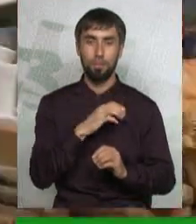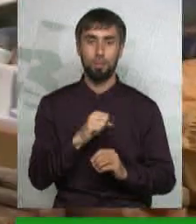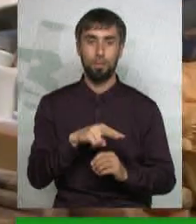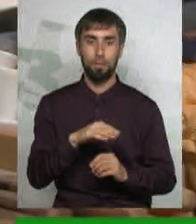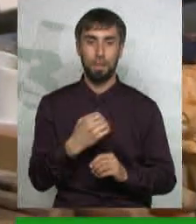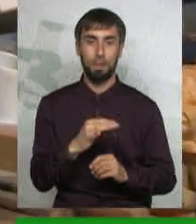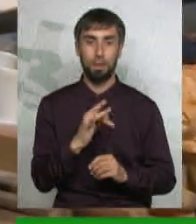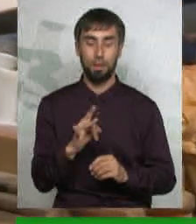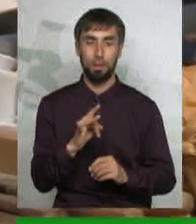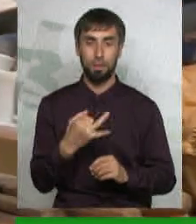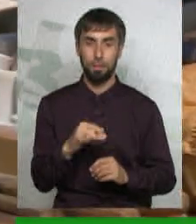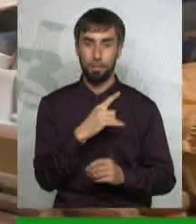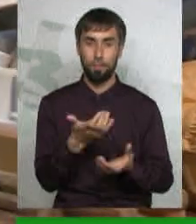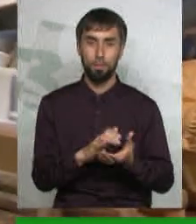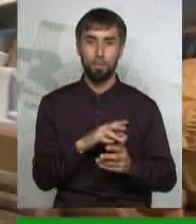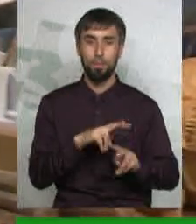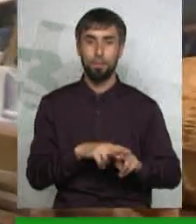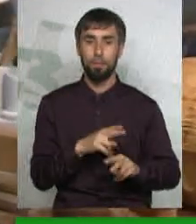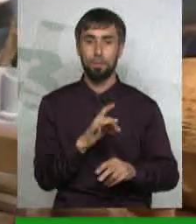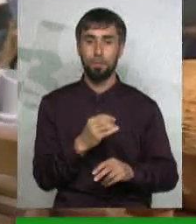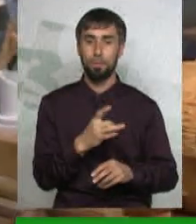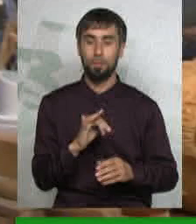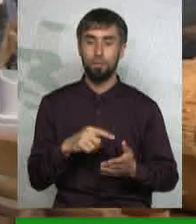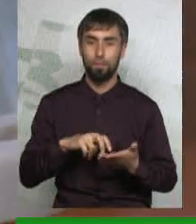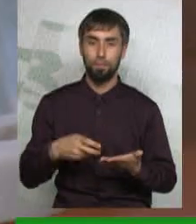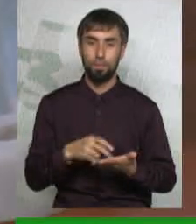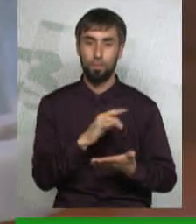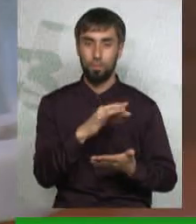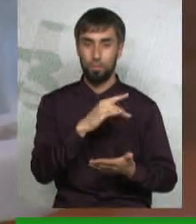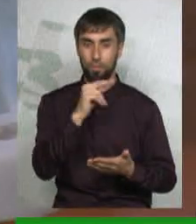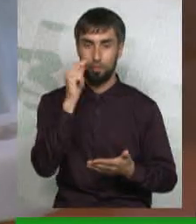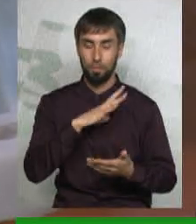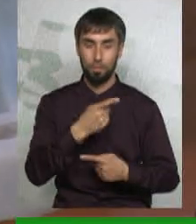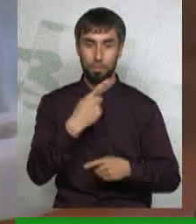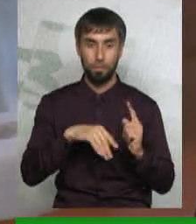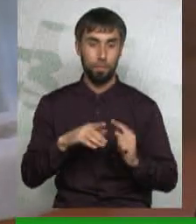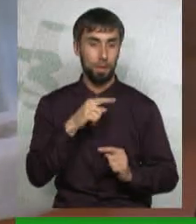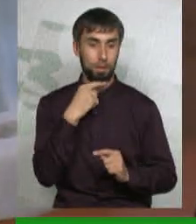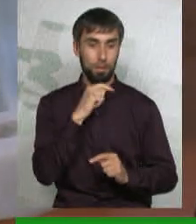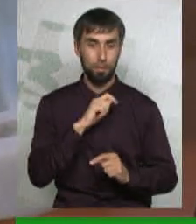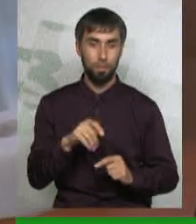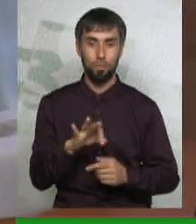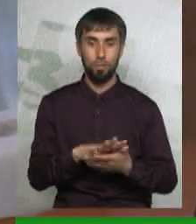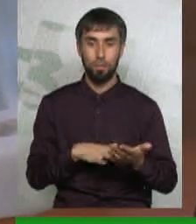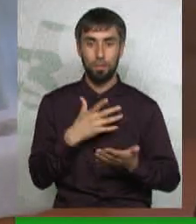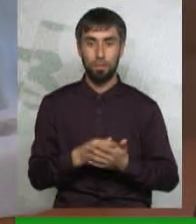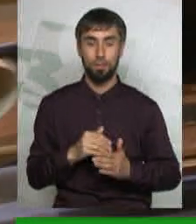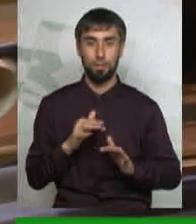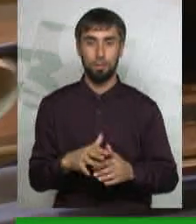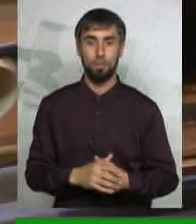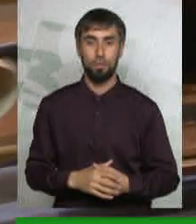Алтайском крае. Познакомился с местным резчиком, обучался у него. Вернувшись в Ингушетию, продолжил свое